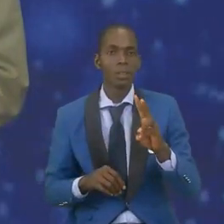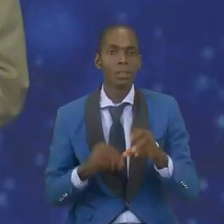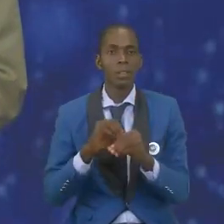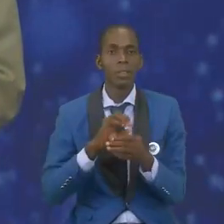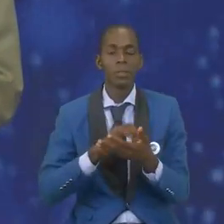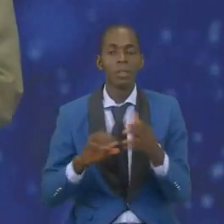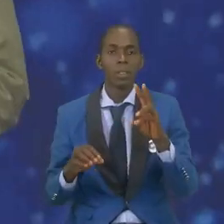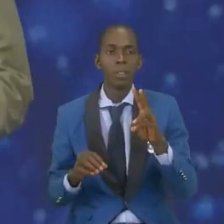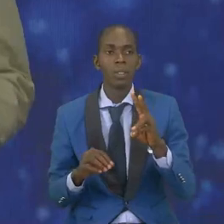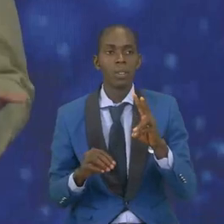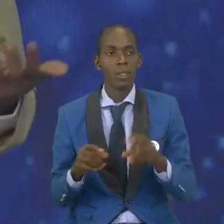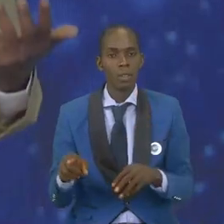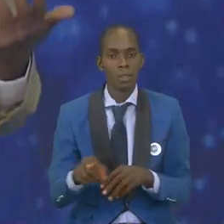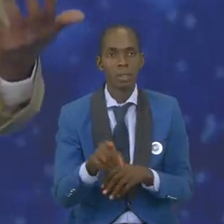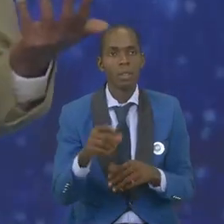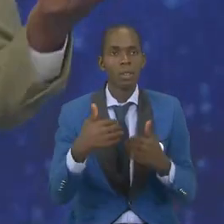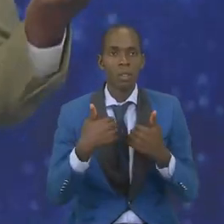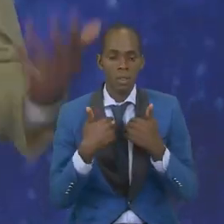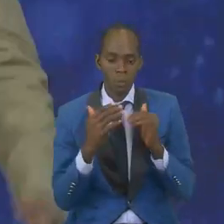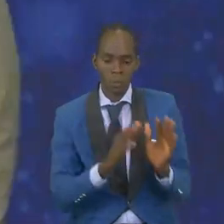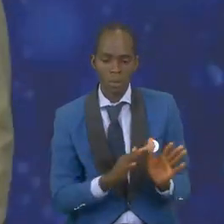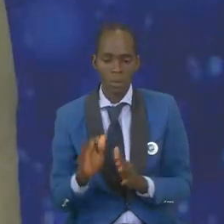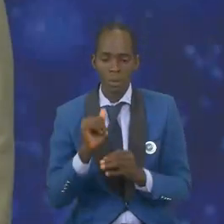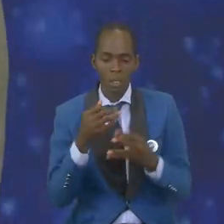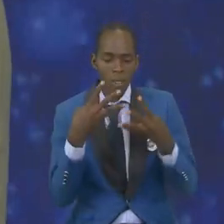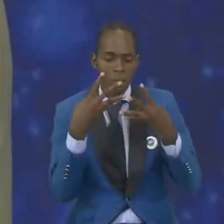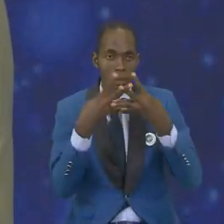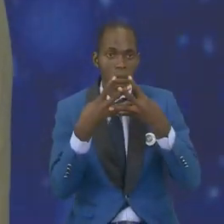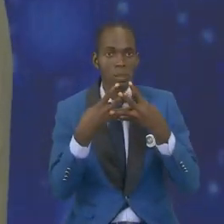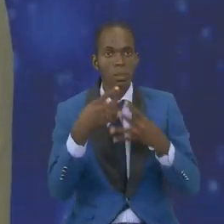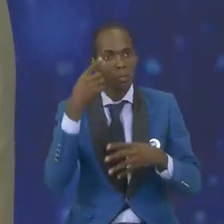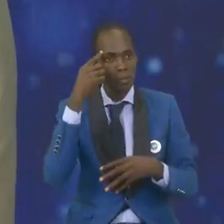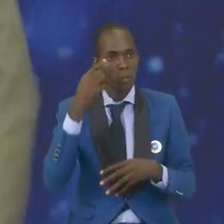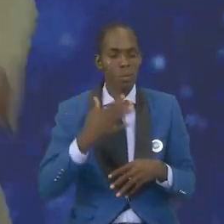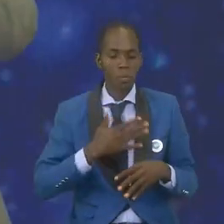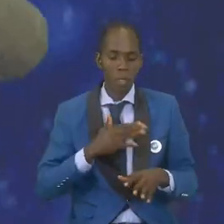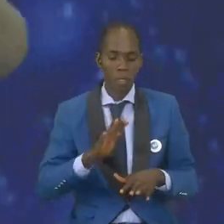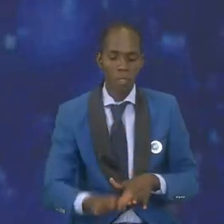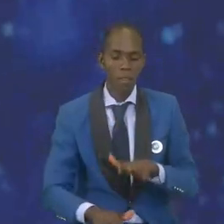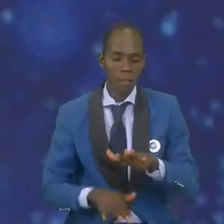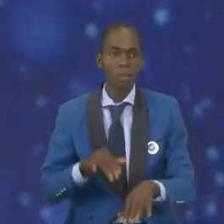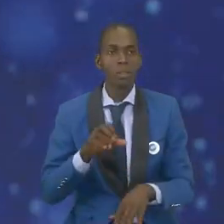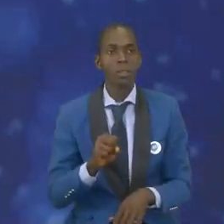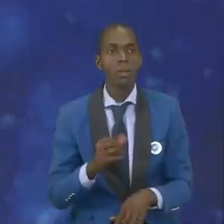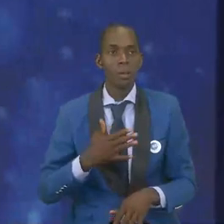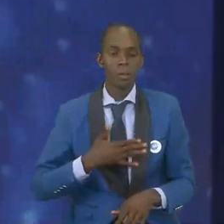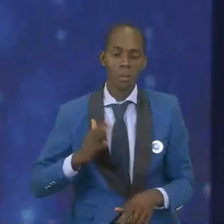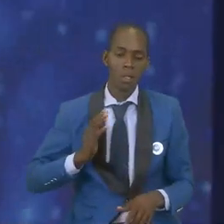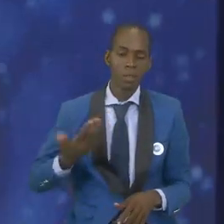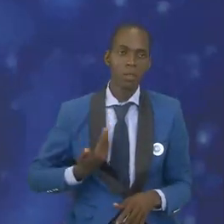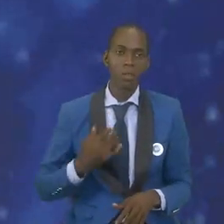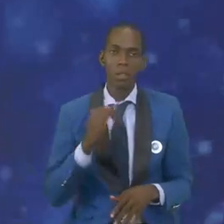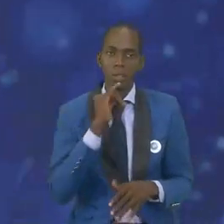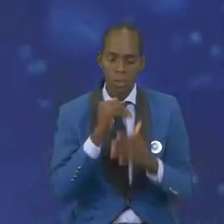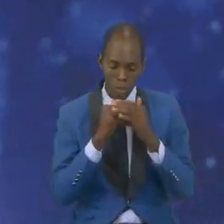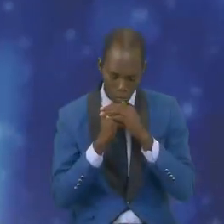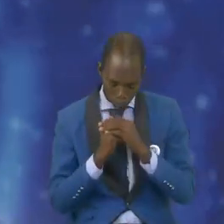terre. Verset 7. Ils avaient tendu un filet sous mes